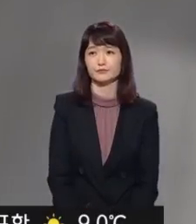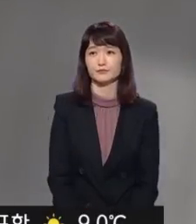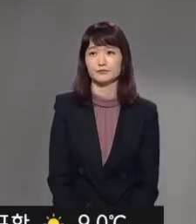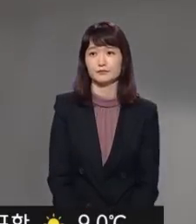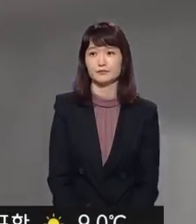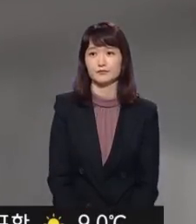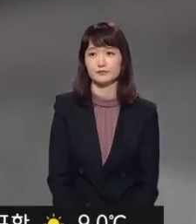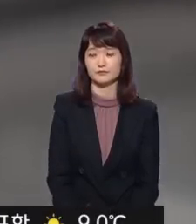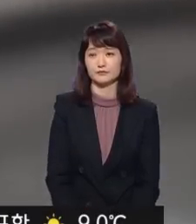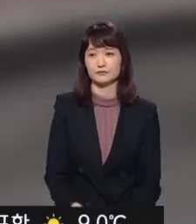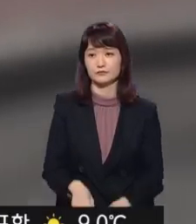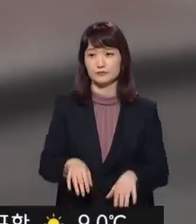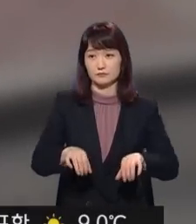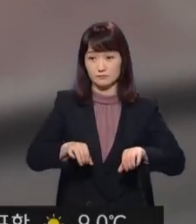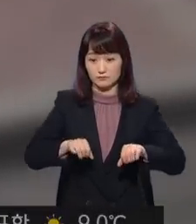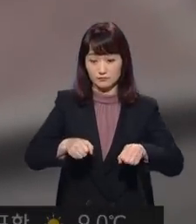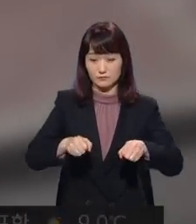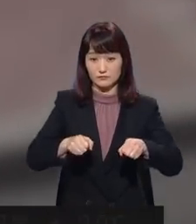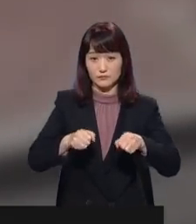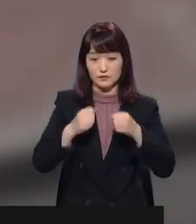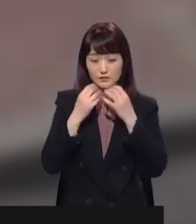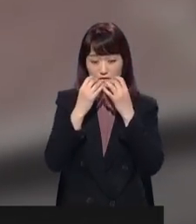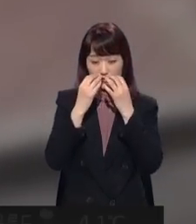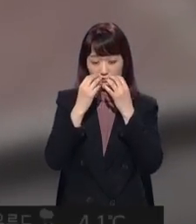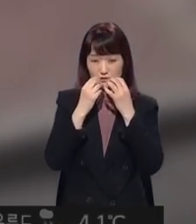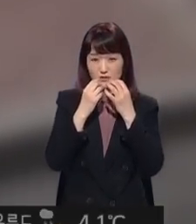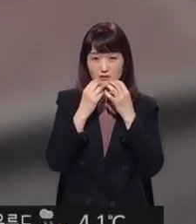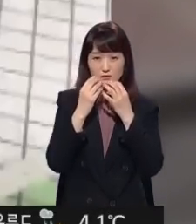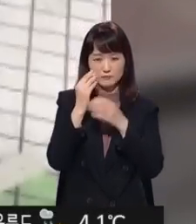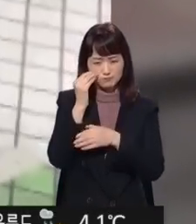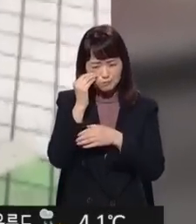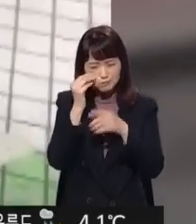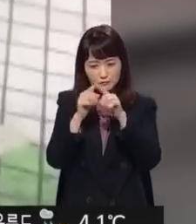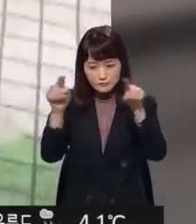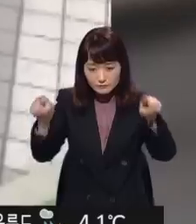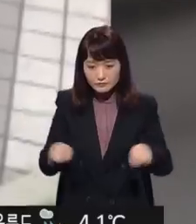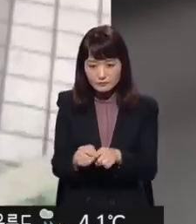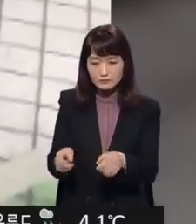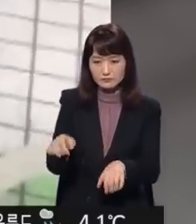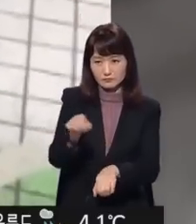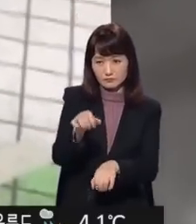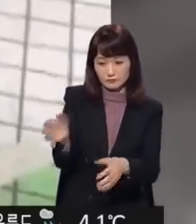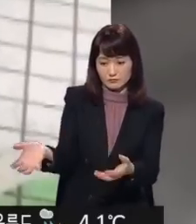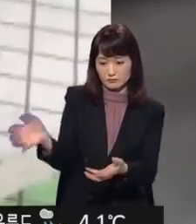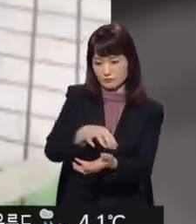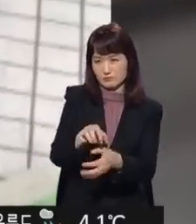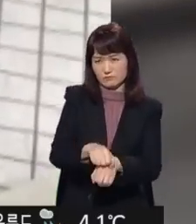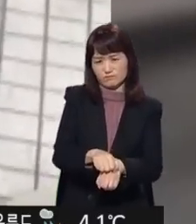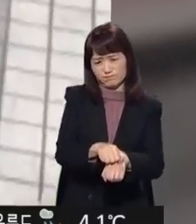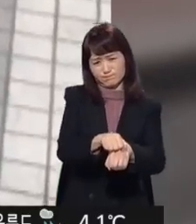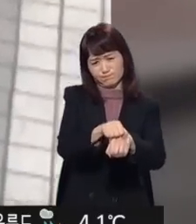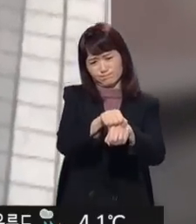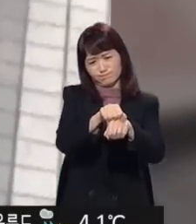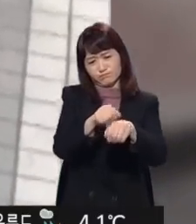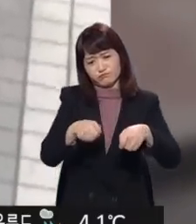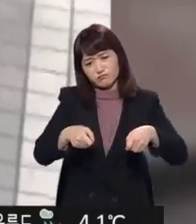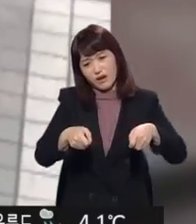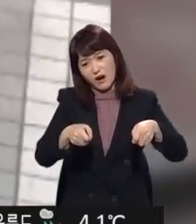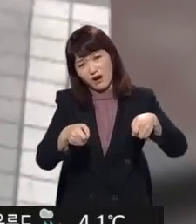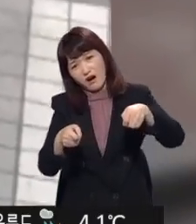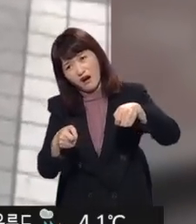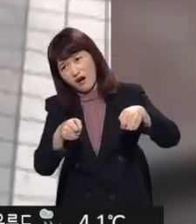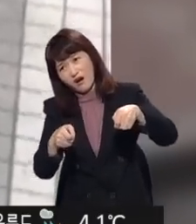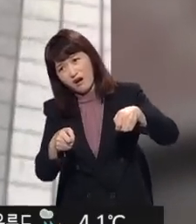자 손수레에 쌓아둔 폐지가 무너지려고 하는 그 아슬아슬한 순간 어디선가 어디선가 자